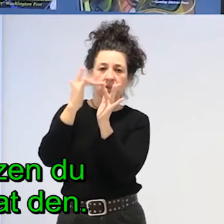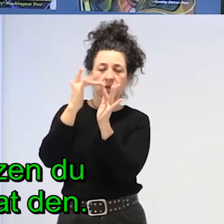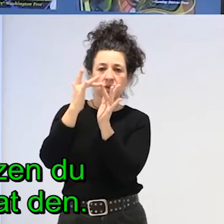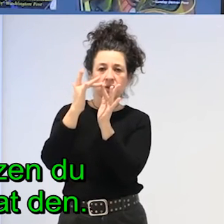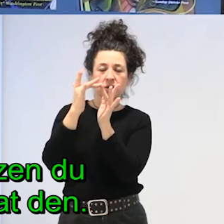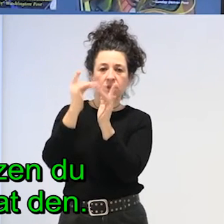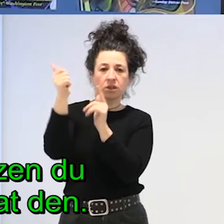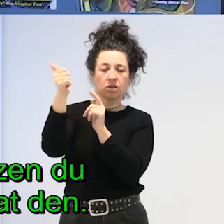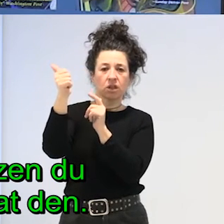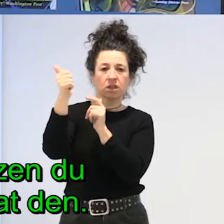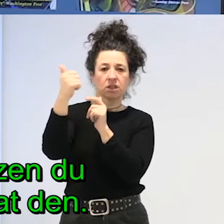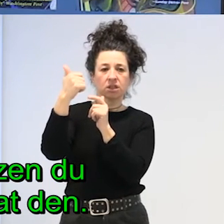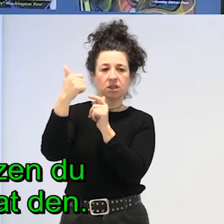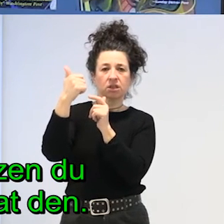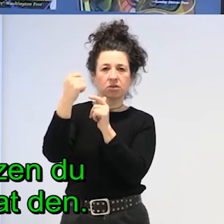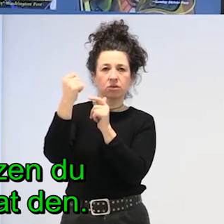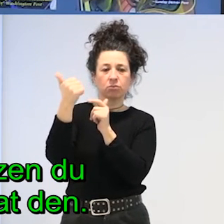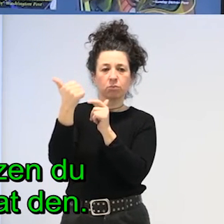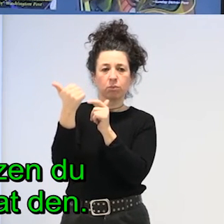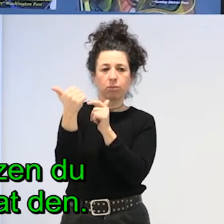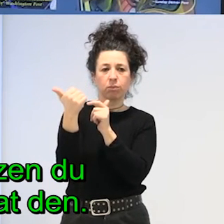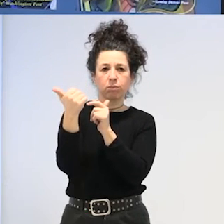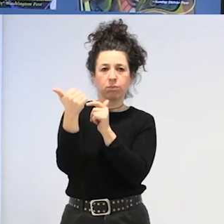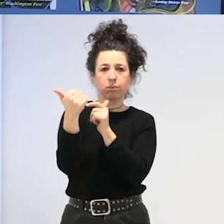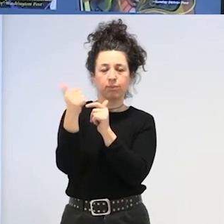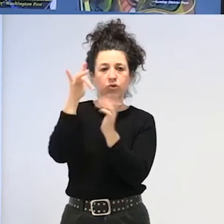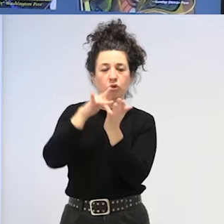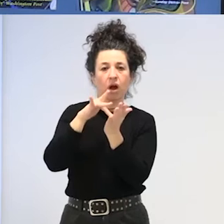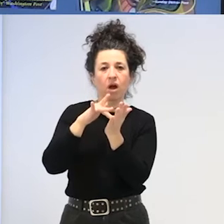bat irudikatzen du zeinean heterosexualitatea tabu bat da.